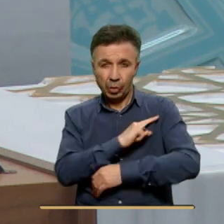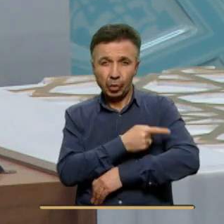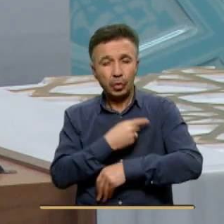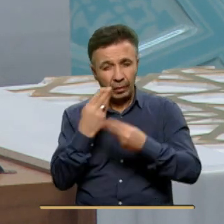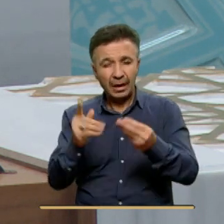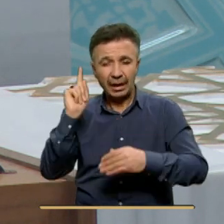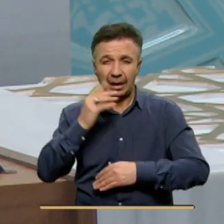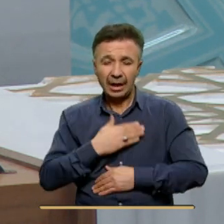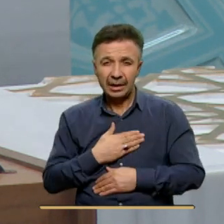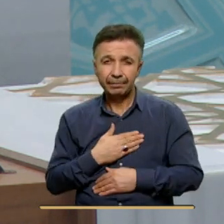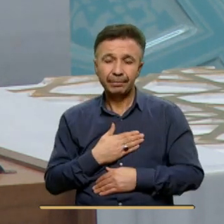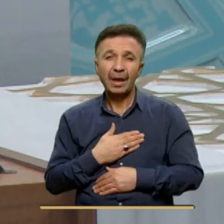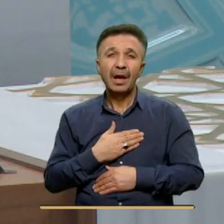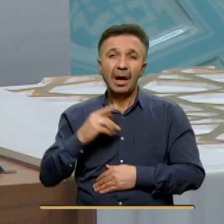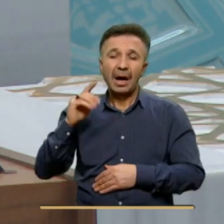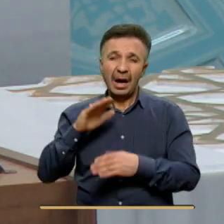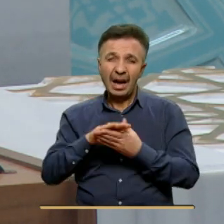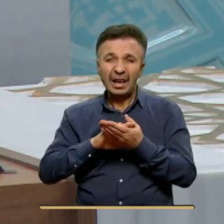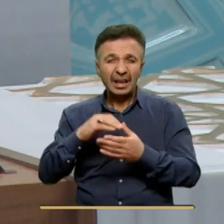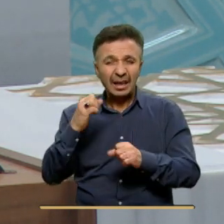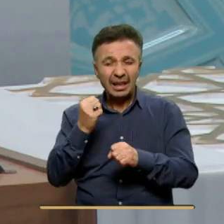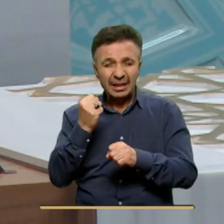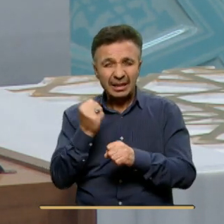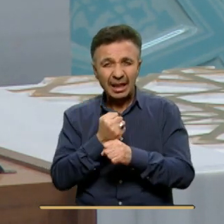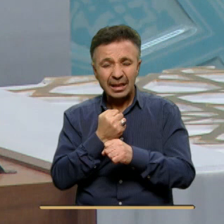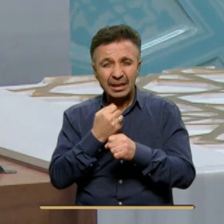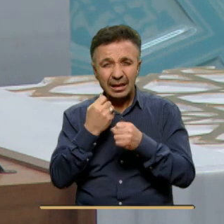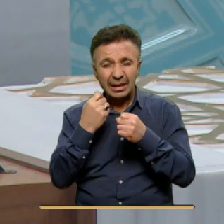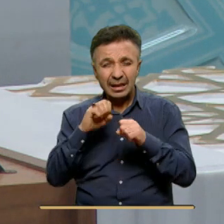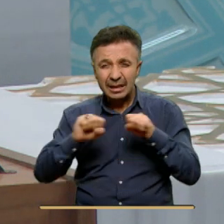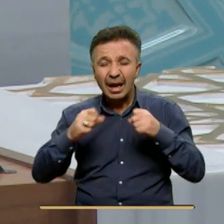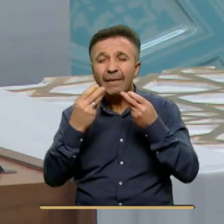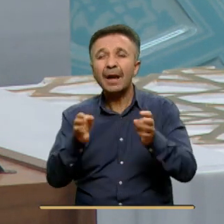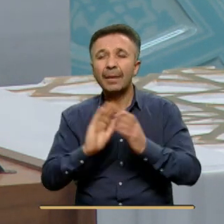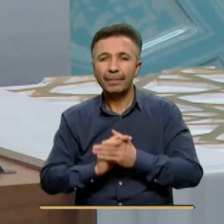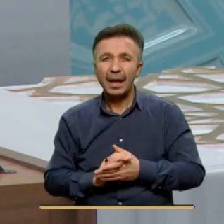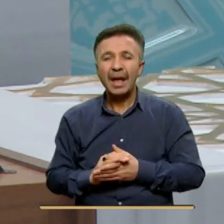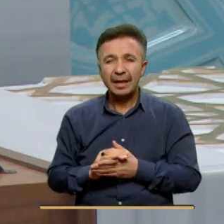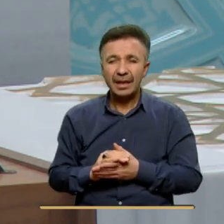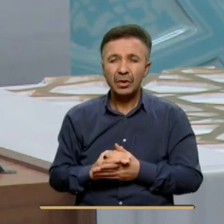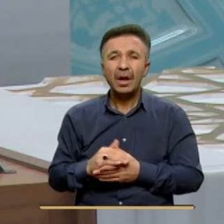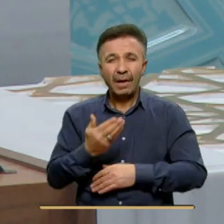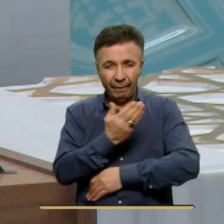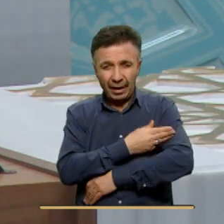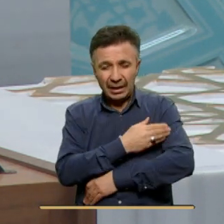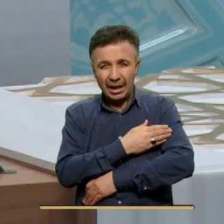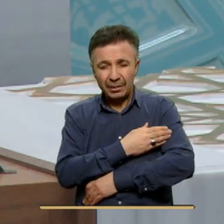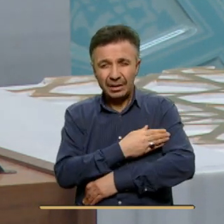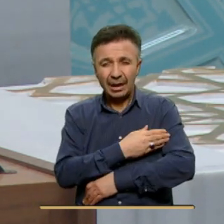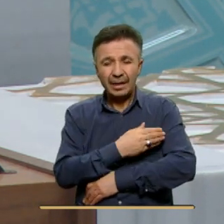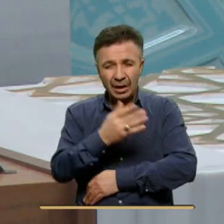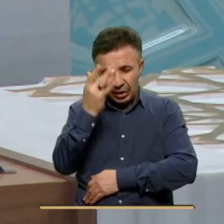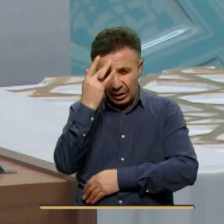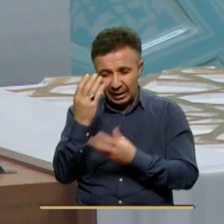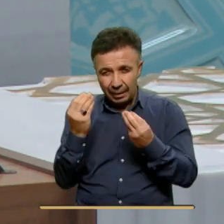dahi değdirtme ya Rabbi. Her karış toprağında şehitlerimizin kanları bulunan bu aziz